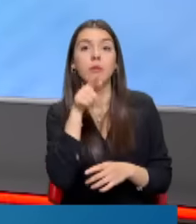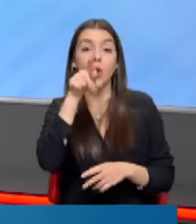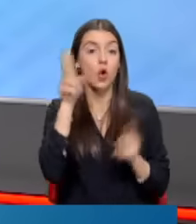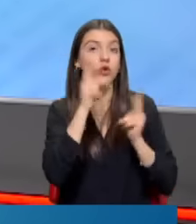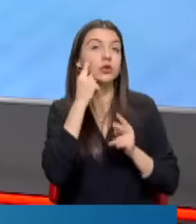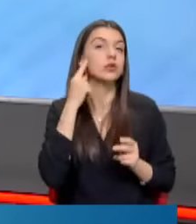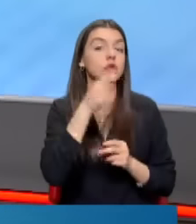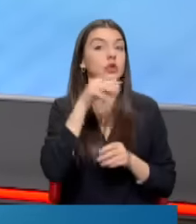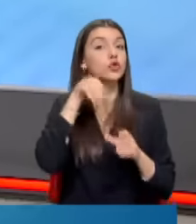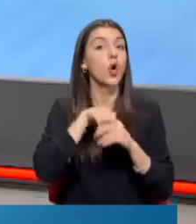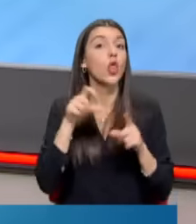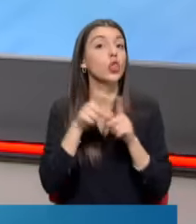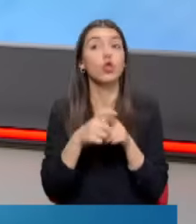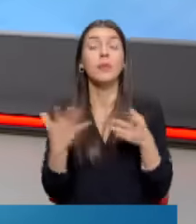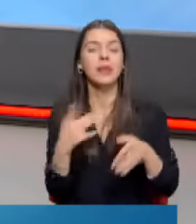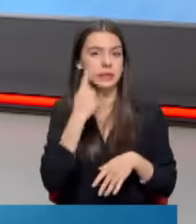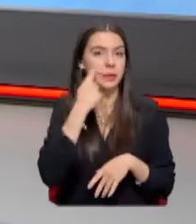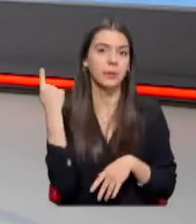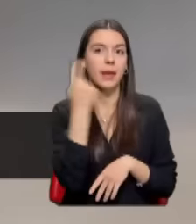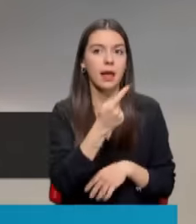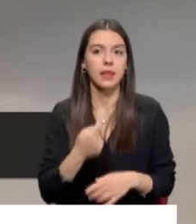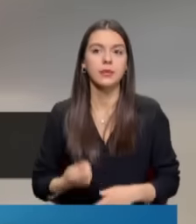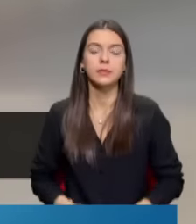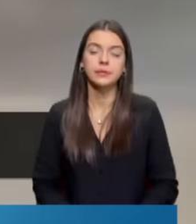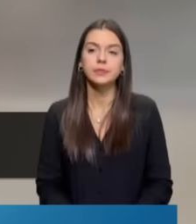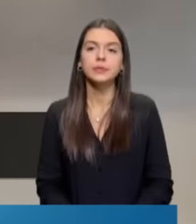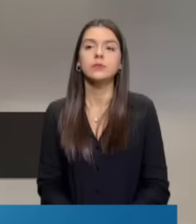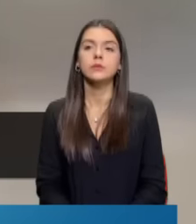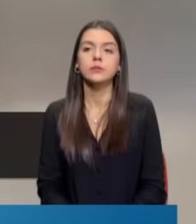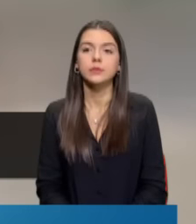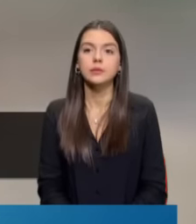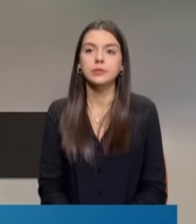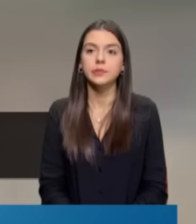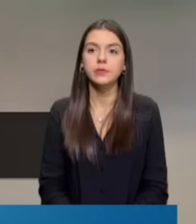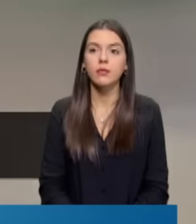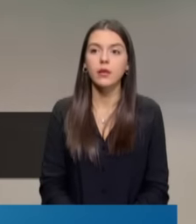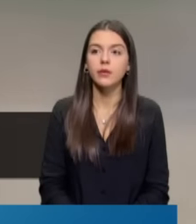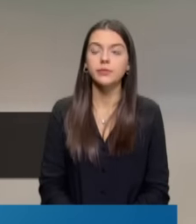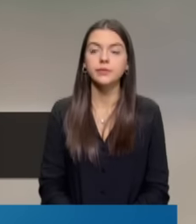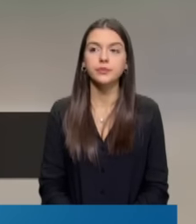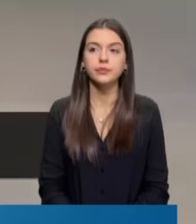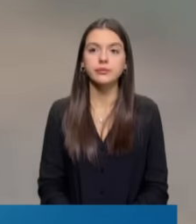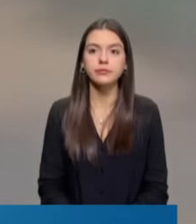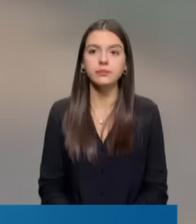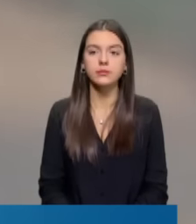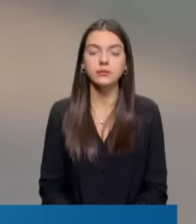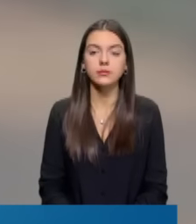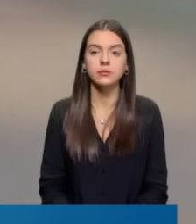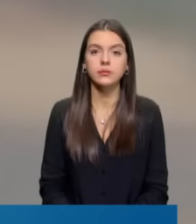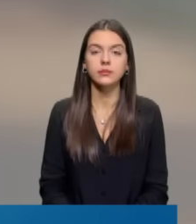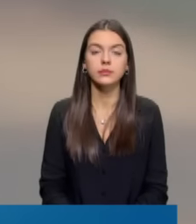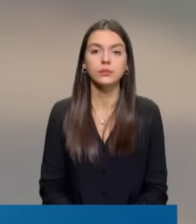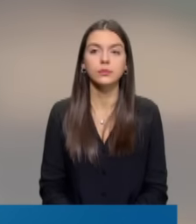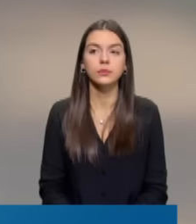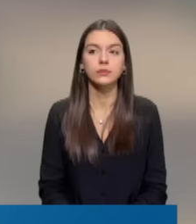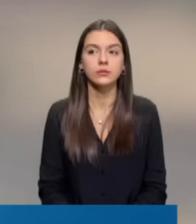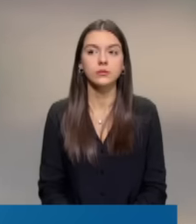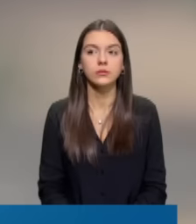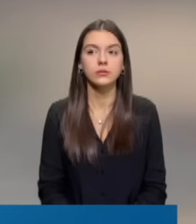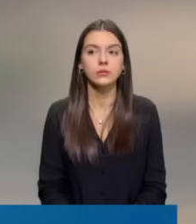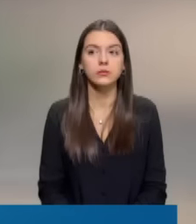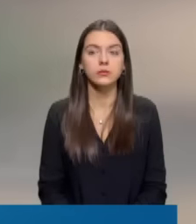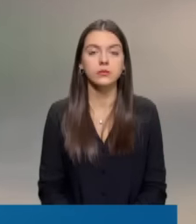oradaki son durumu görelim. Evet arkadaşlar, toprak kayması. Oy oy oy oy oy oy oy oy oy